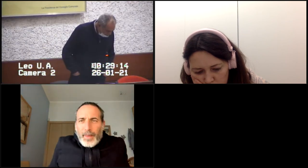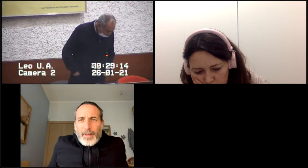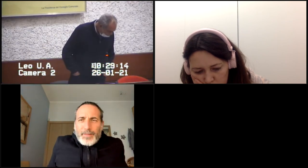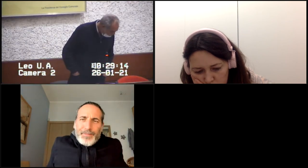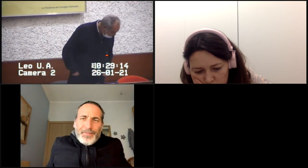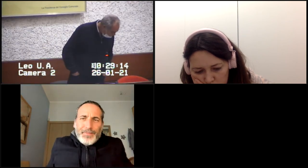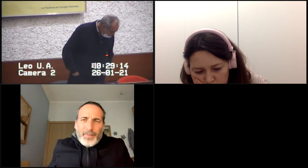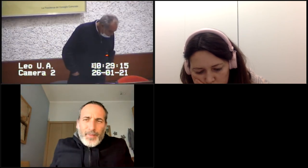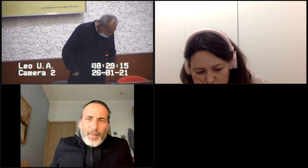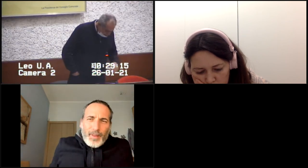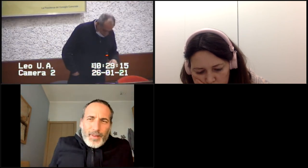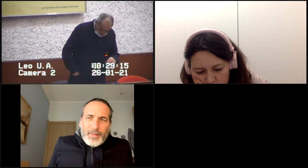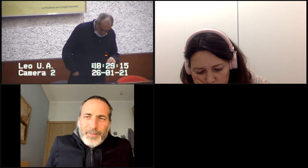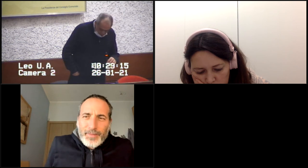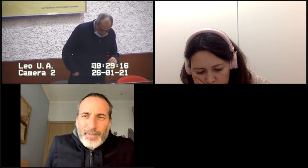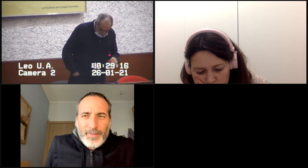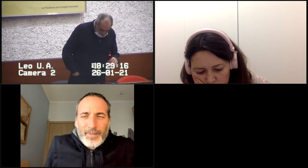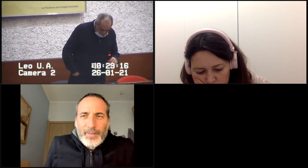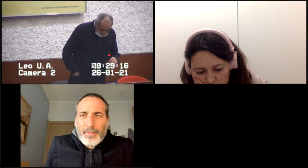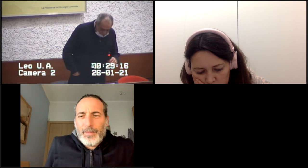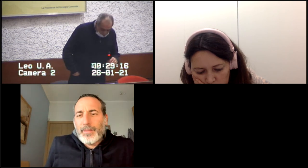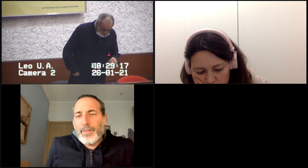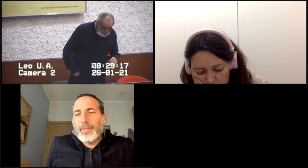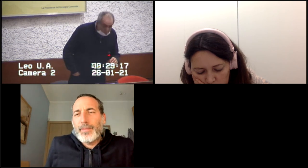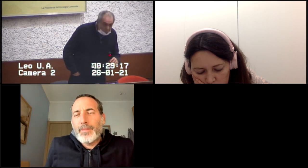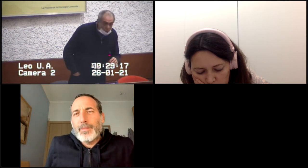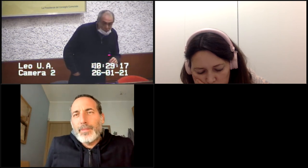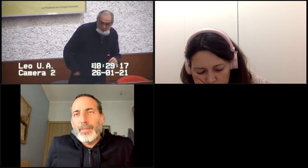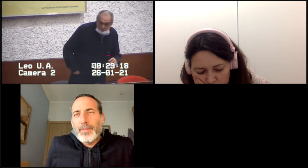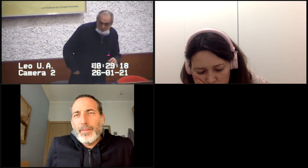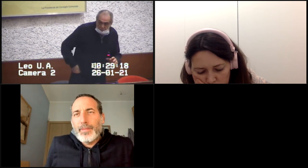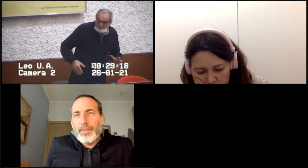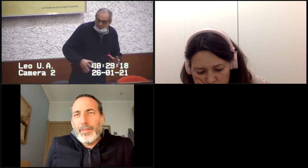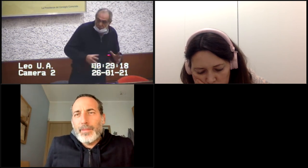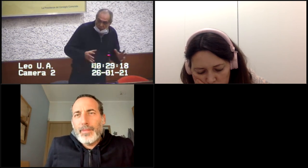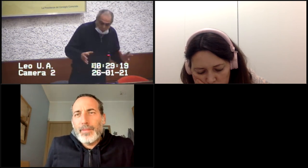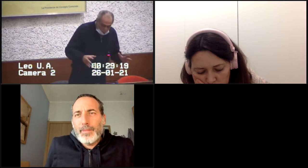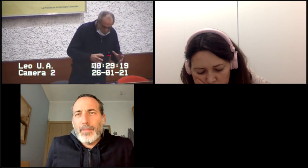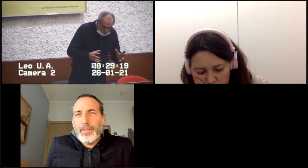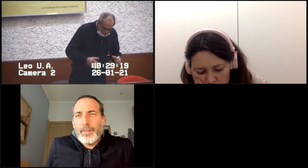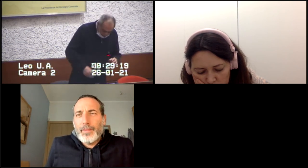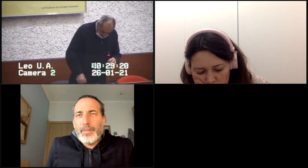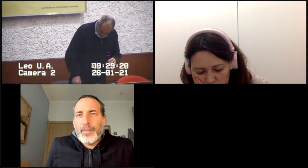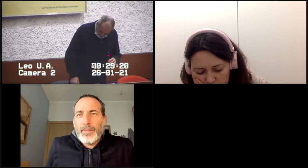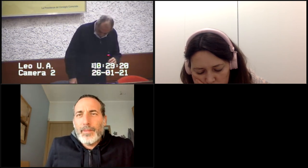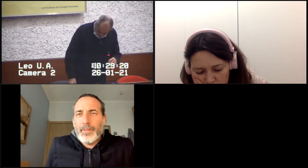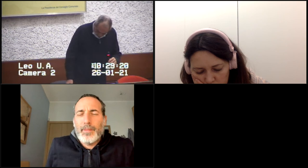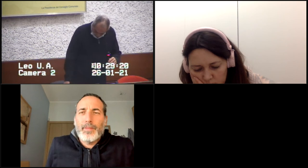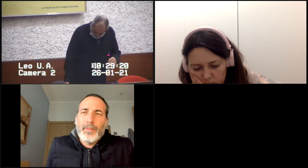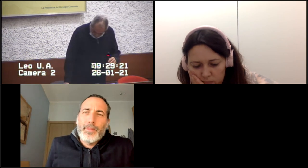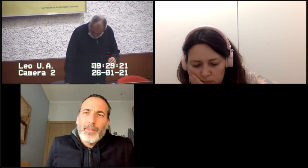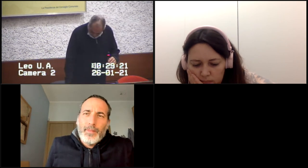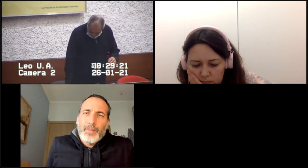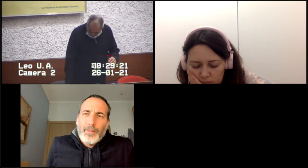mila euro. Ecco, quindi, visto un po', diciamo, come si sta, come